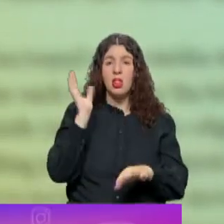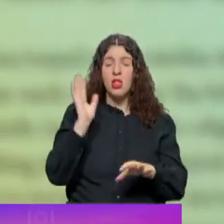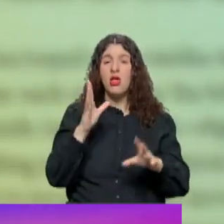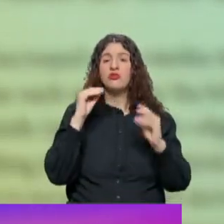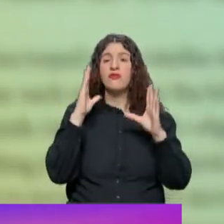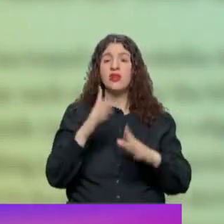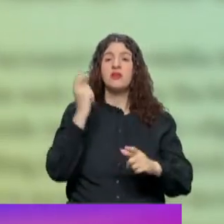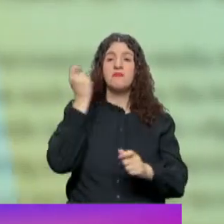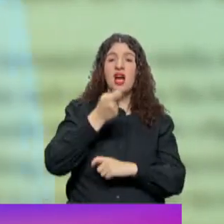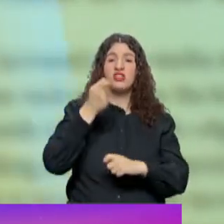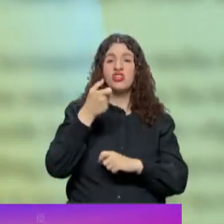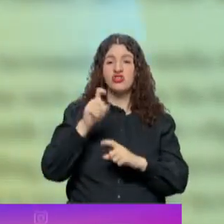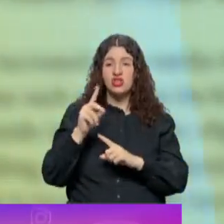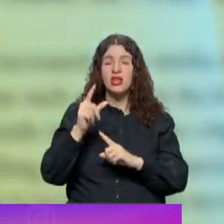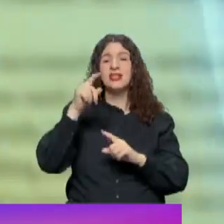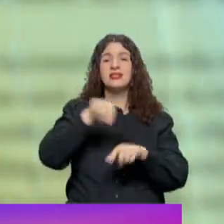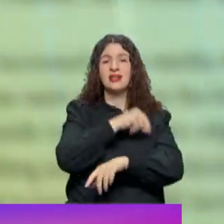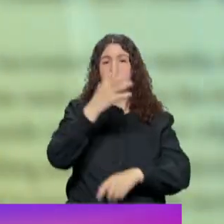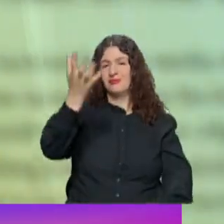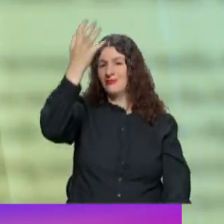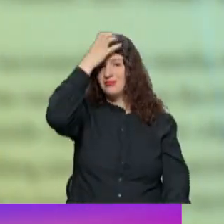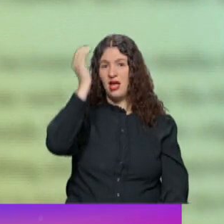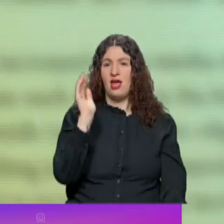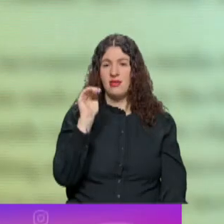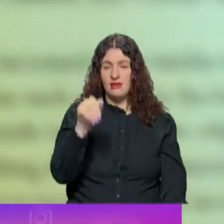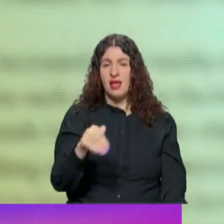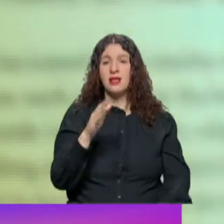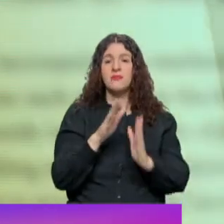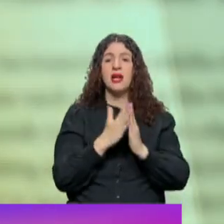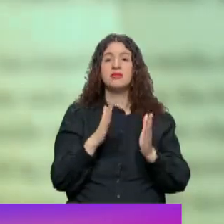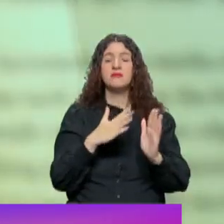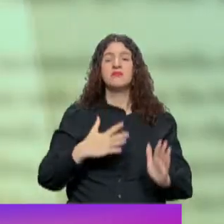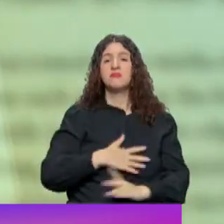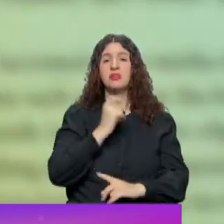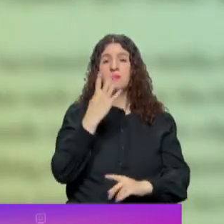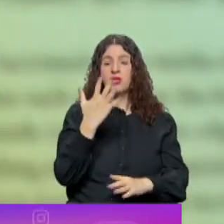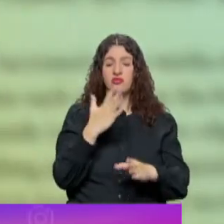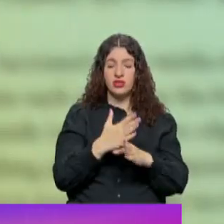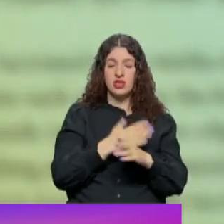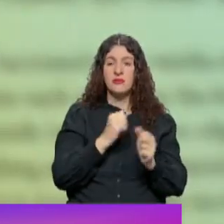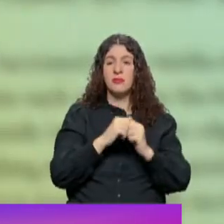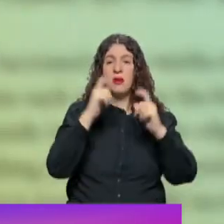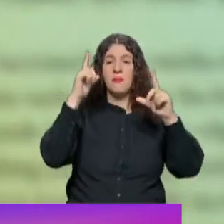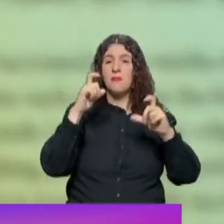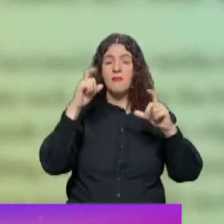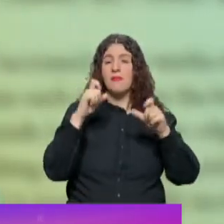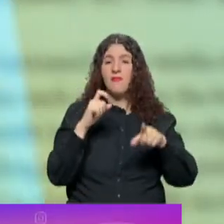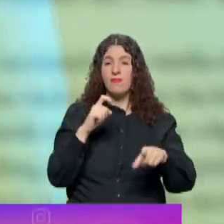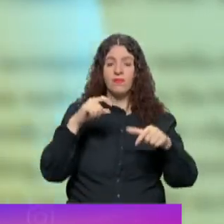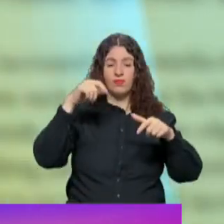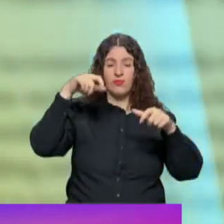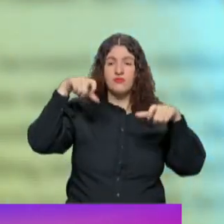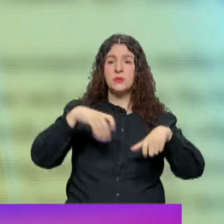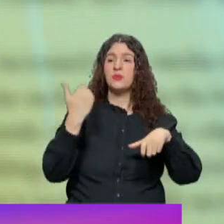sayıda madenci sarı baretiyle katıldı. Kılıçdaroğlu'nun Mersin mitinginde 5 yurttaşla birlikte çekildiği fotoğraf